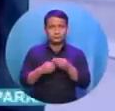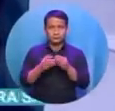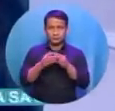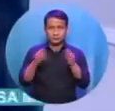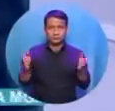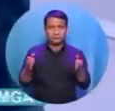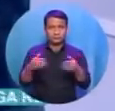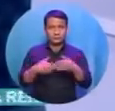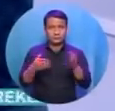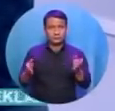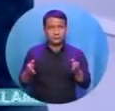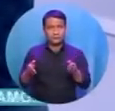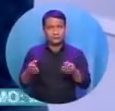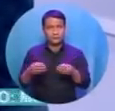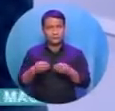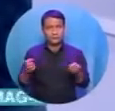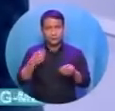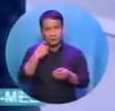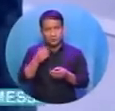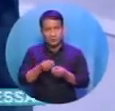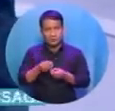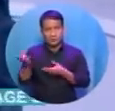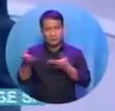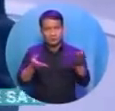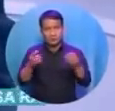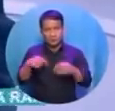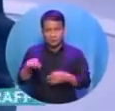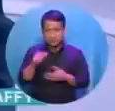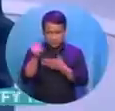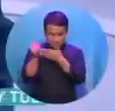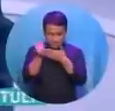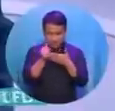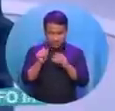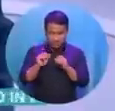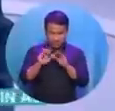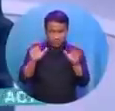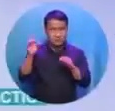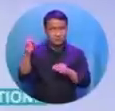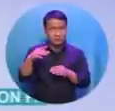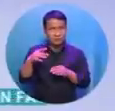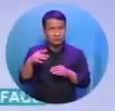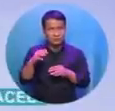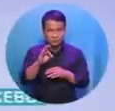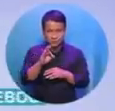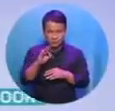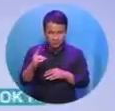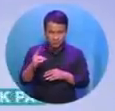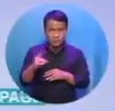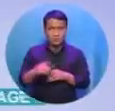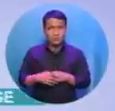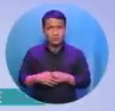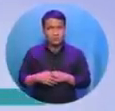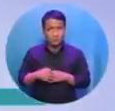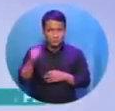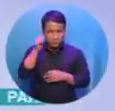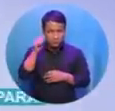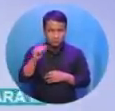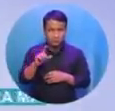na ng karton. Namigay lang po kami kanina. Binigay namin yung mga cameraman, lightman, floor director, audio